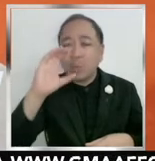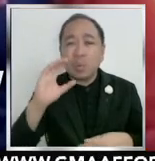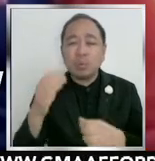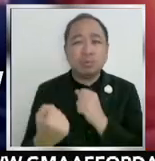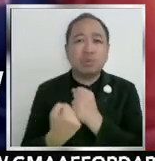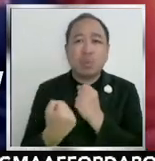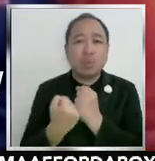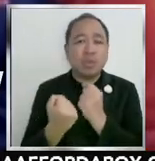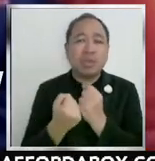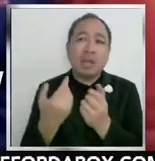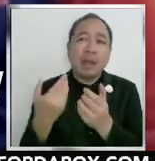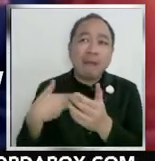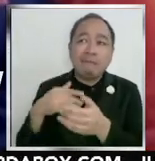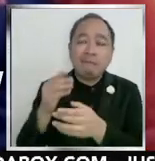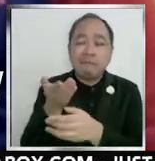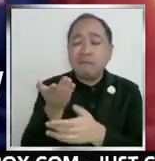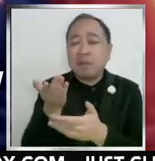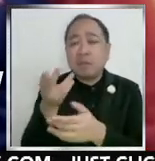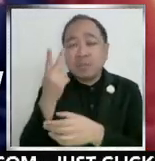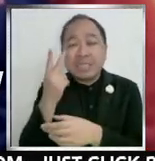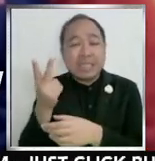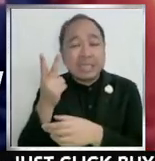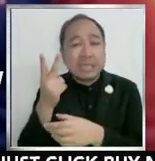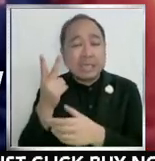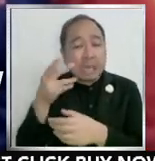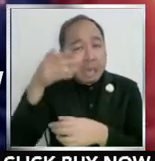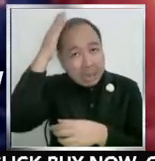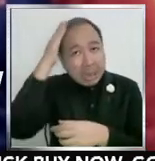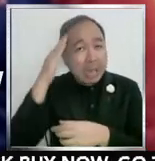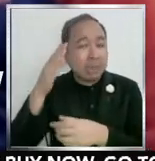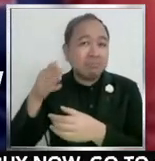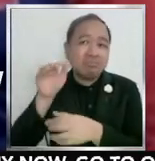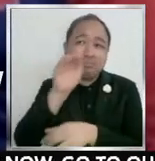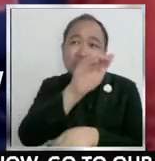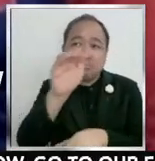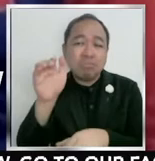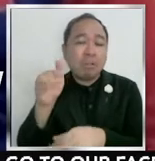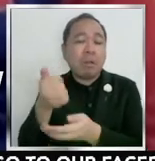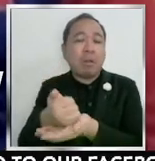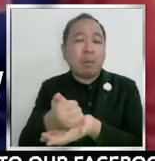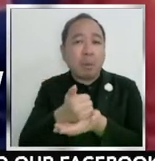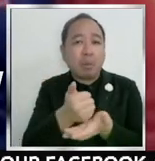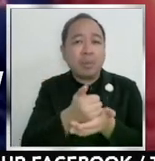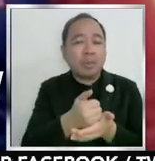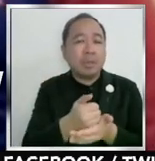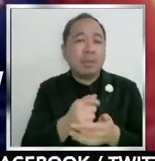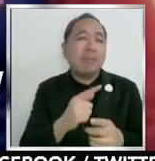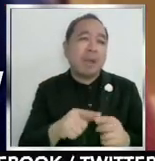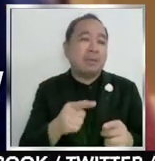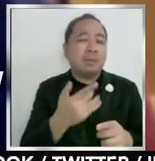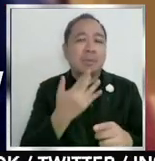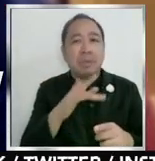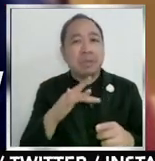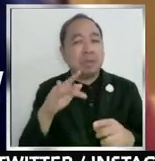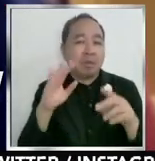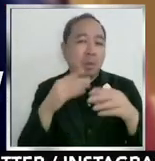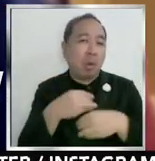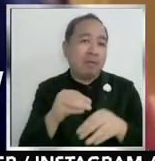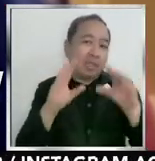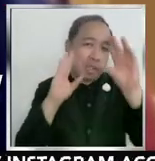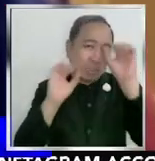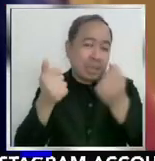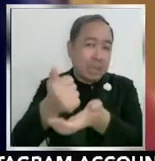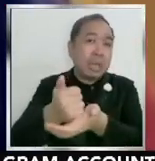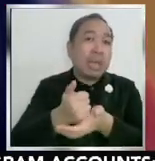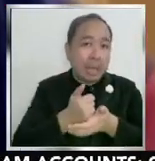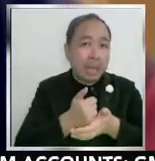solicitation. And luckily, the Office of the President helped us also. Para sa isang